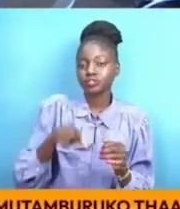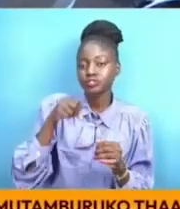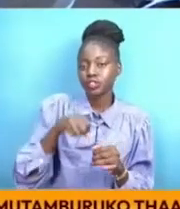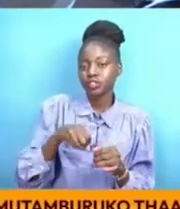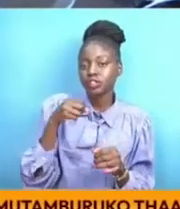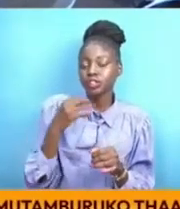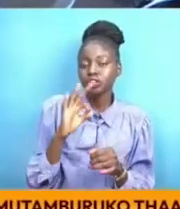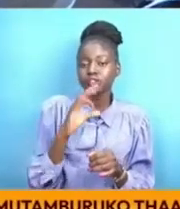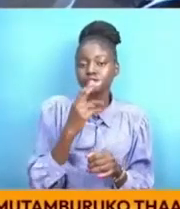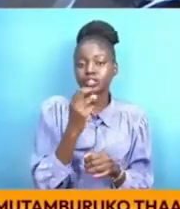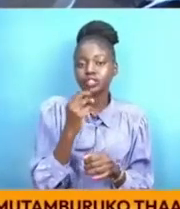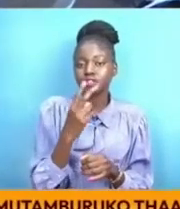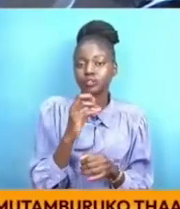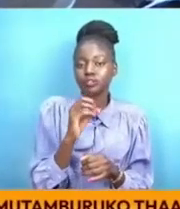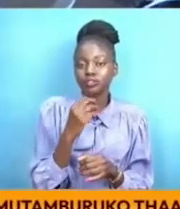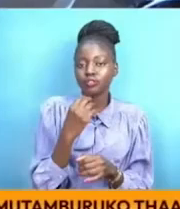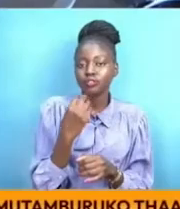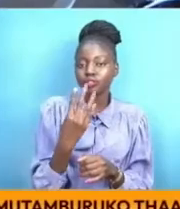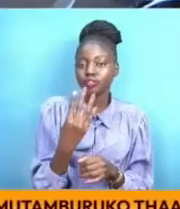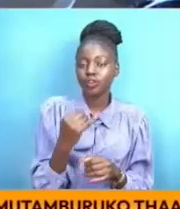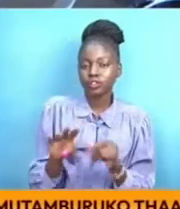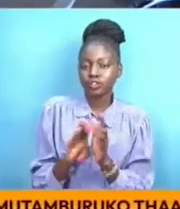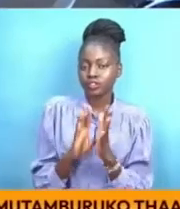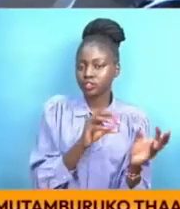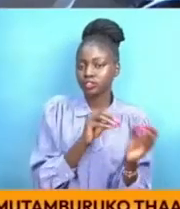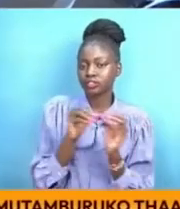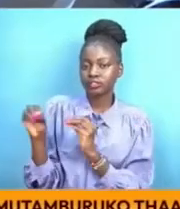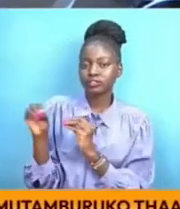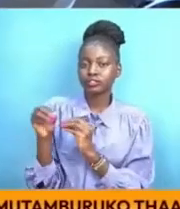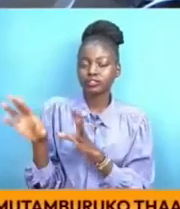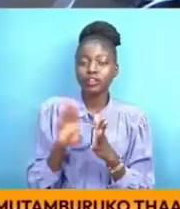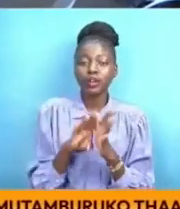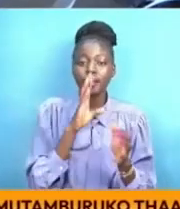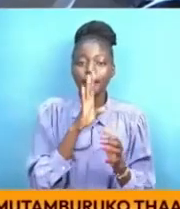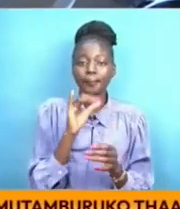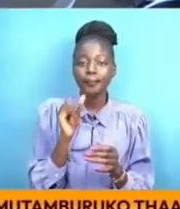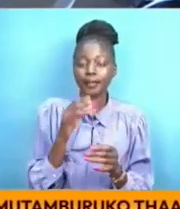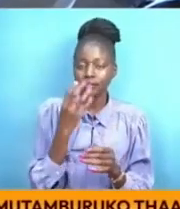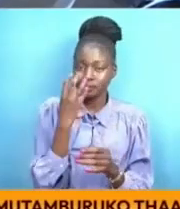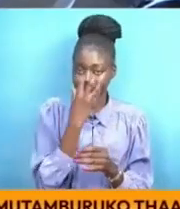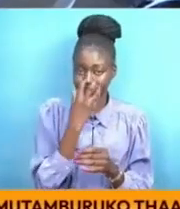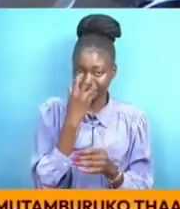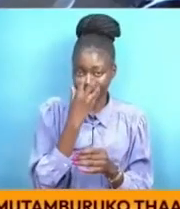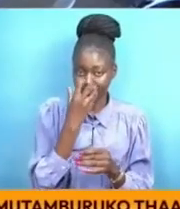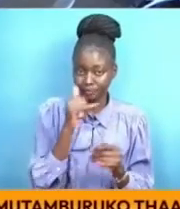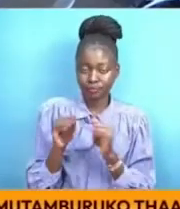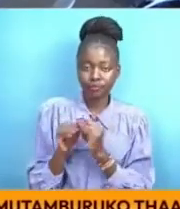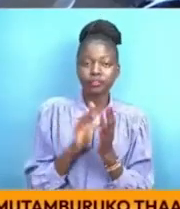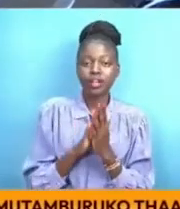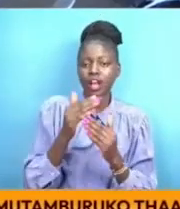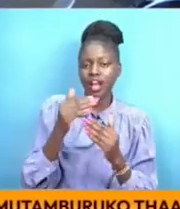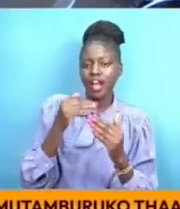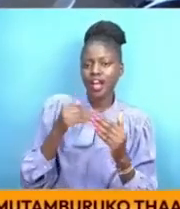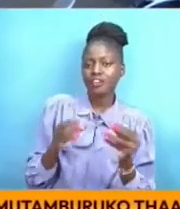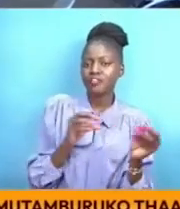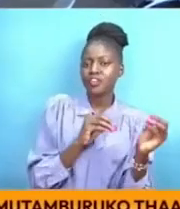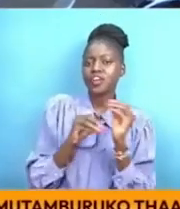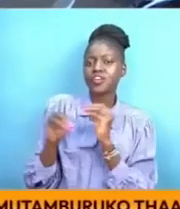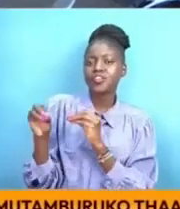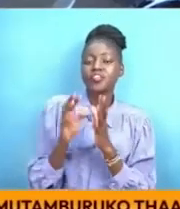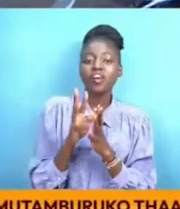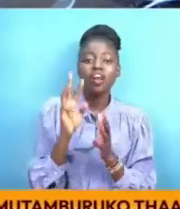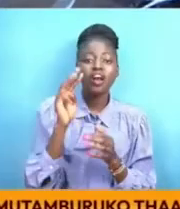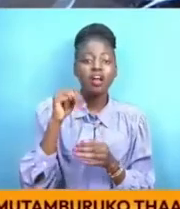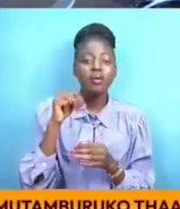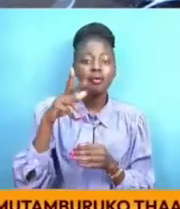wa 2024 wiriga guteanirio ni mutongoria wa Florida dagitari William Ruto thutha wa kuhitukio ni